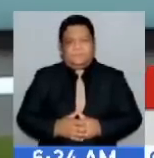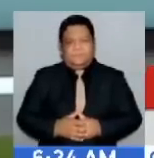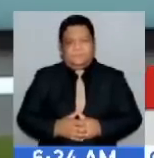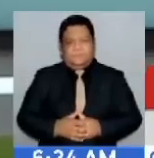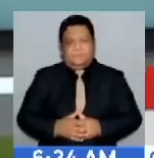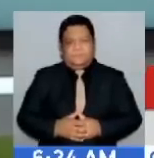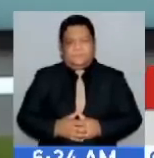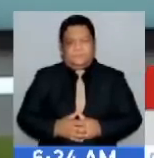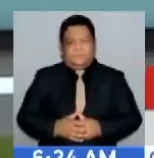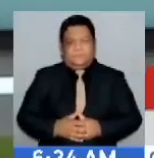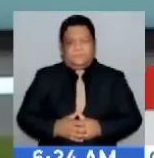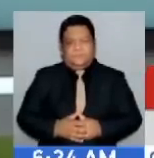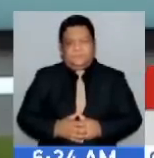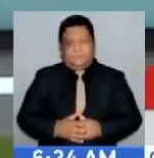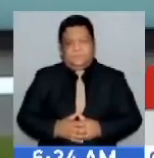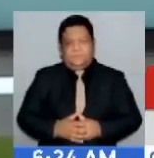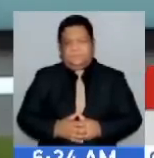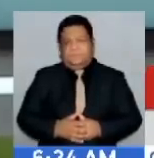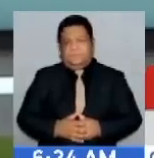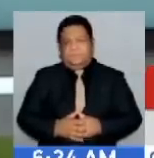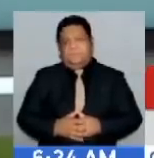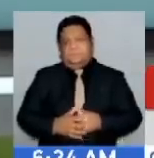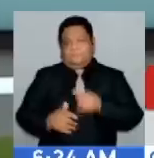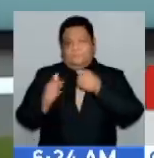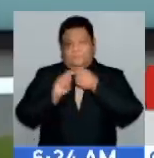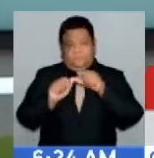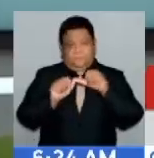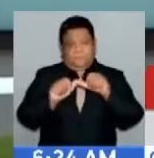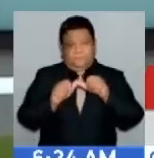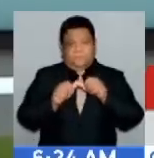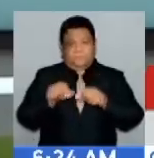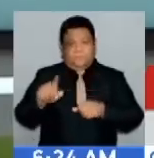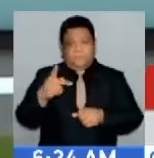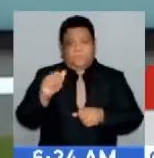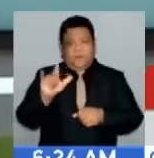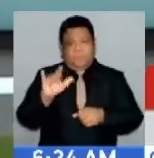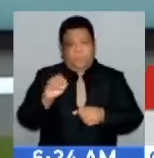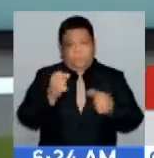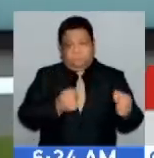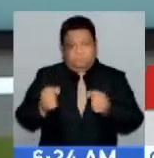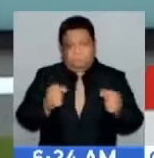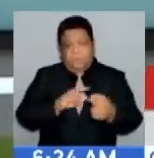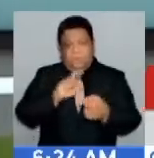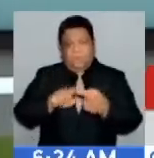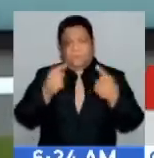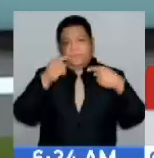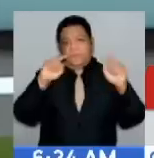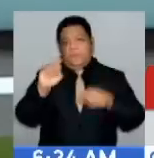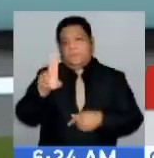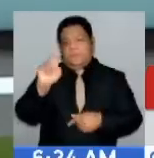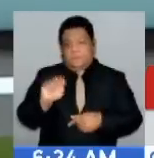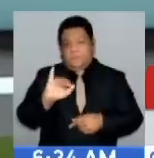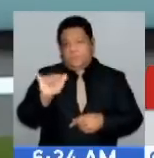Igan, tuloy-tuloy ang mga aktibidad araw-araw sa Kalibo hanggang sa highlight ng kapistahan sa Linggo, January 15, na hudyat